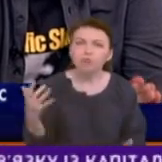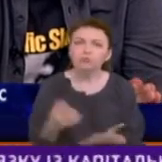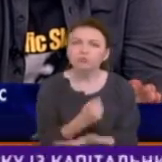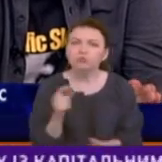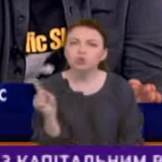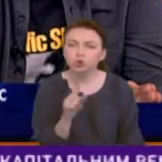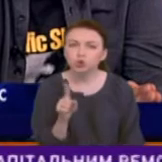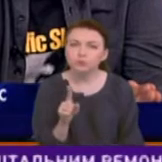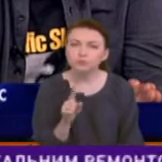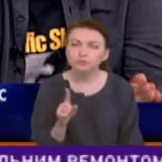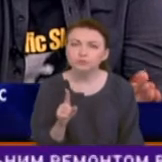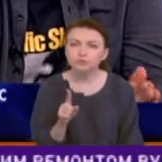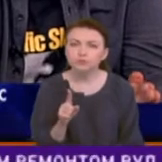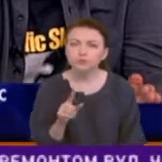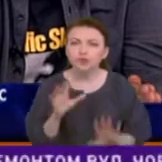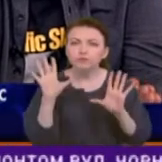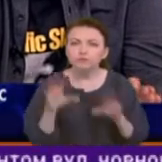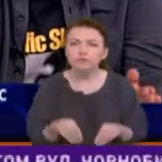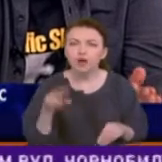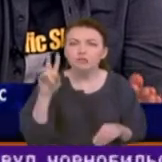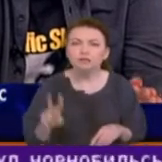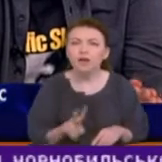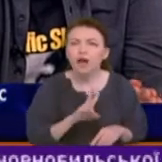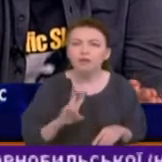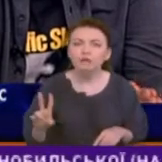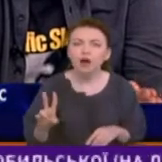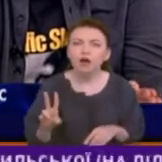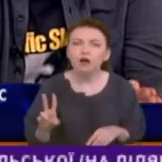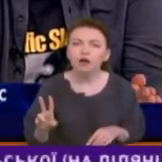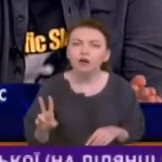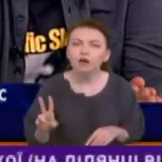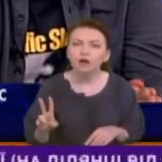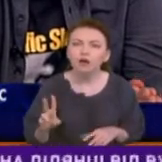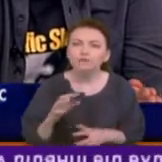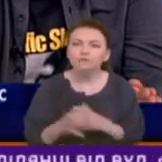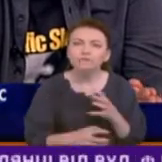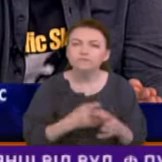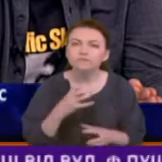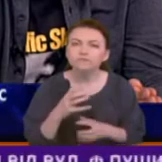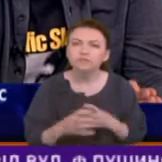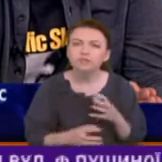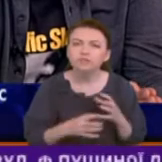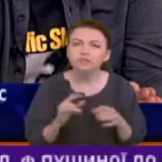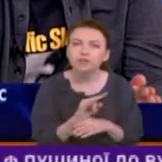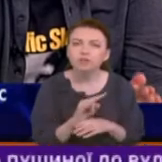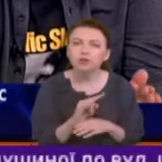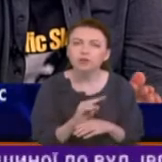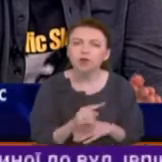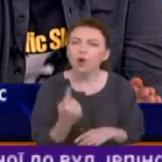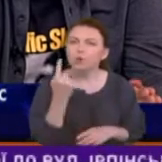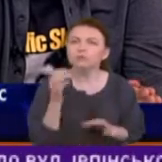що вся церква і церква Вселенська неправдива, а він